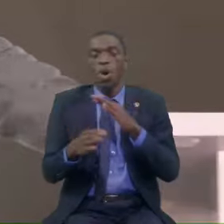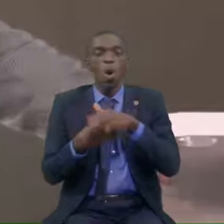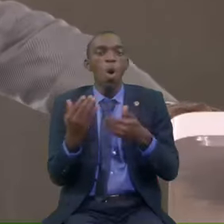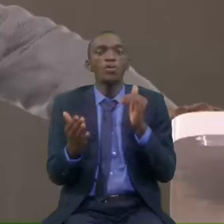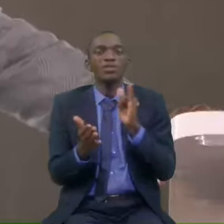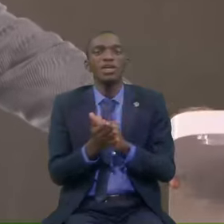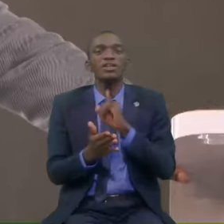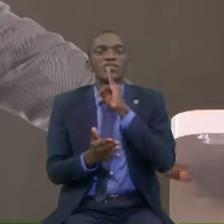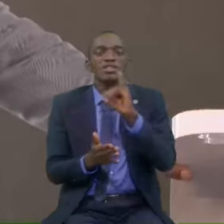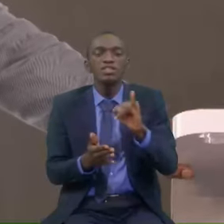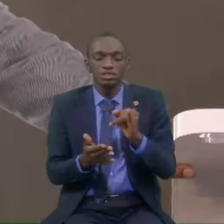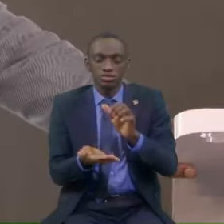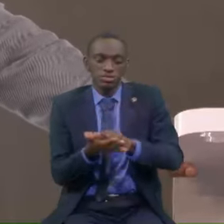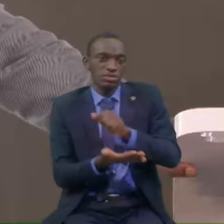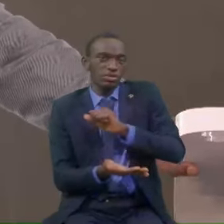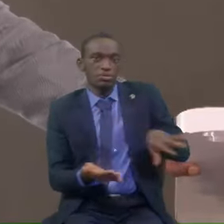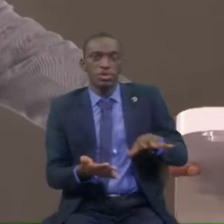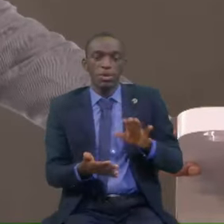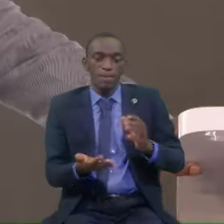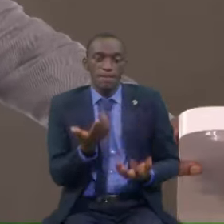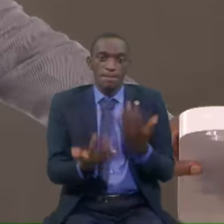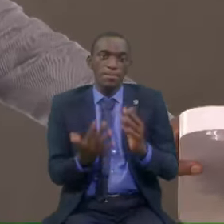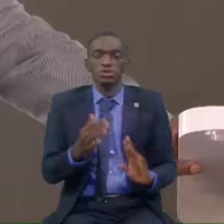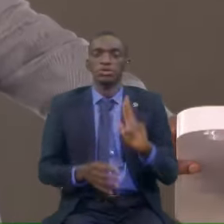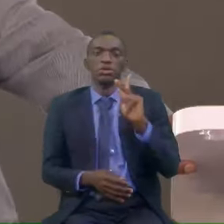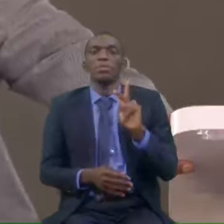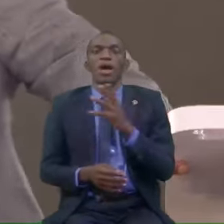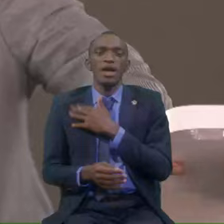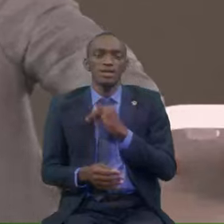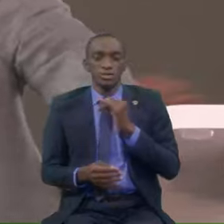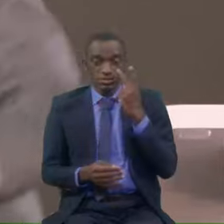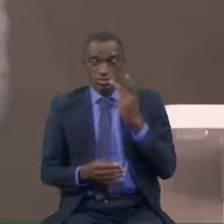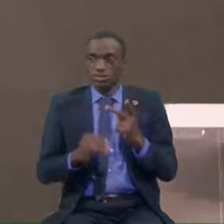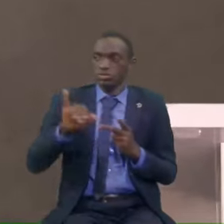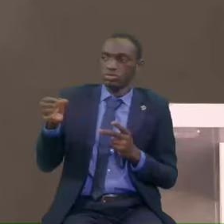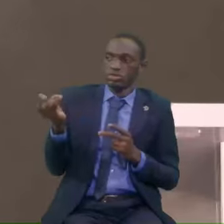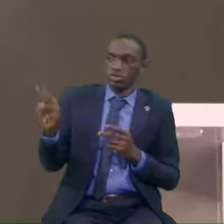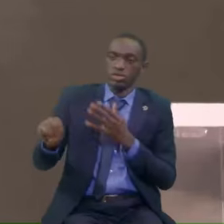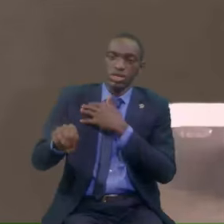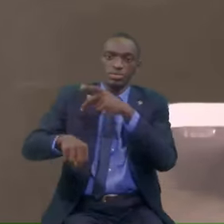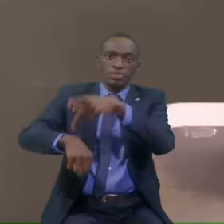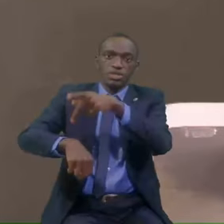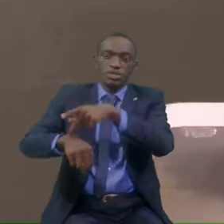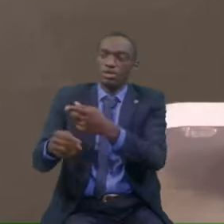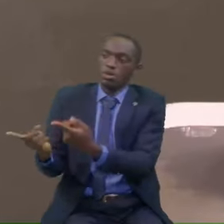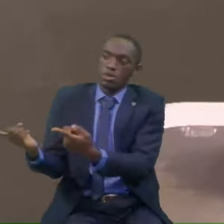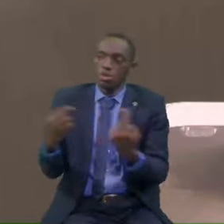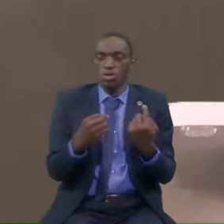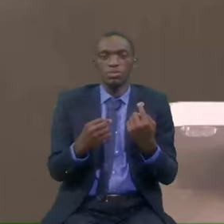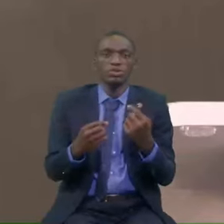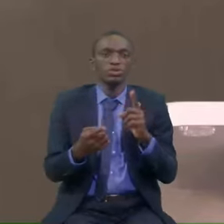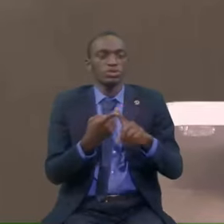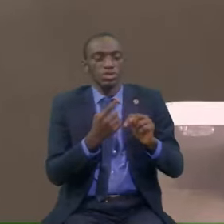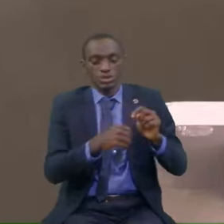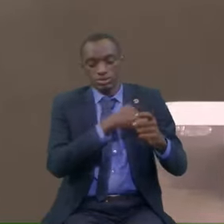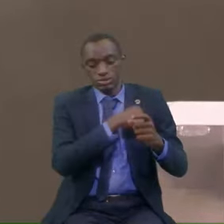Et je vois Jean qui viennent au temple à l'heure de la prière. Et ils n'ont pas encore